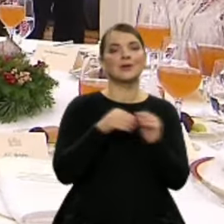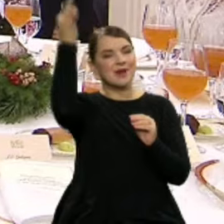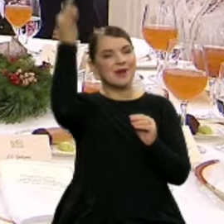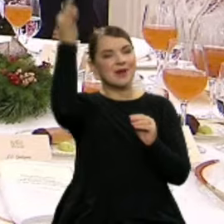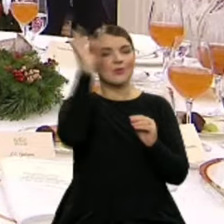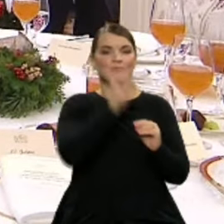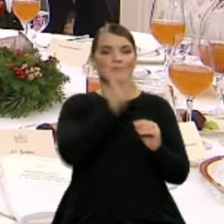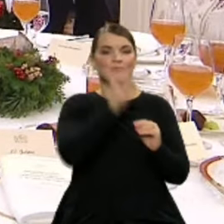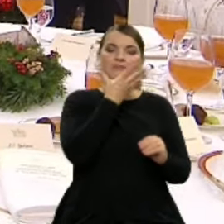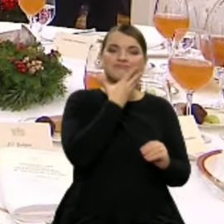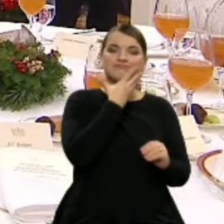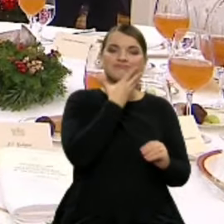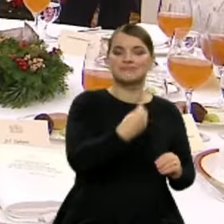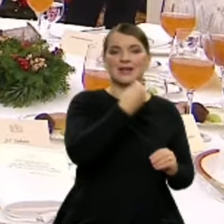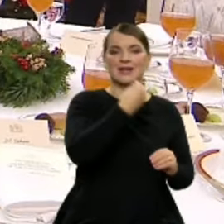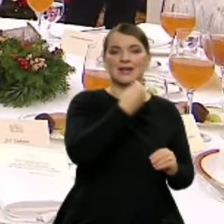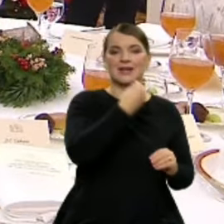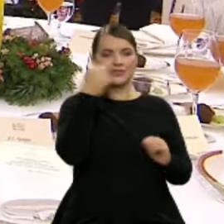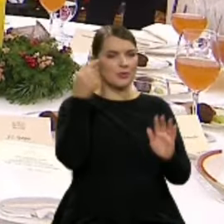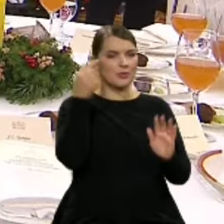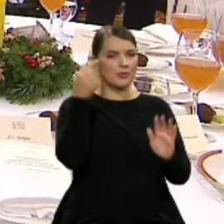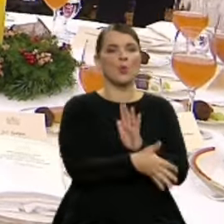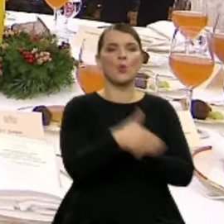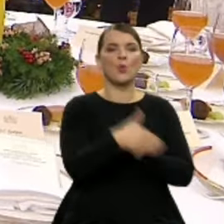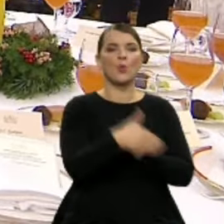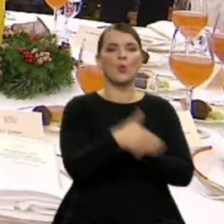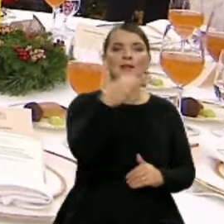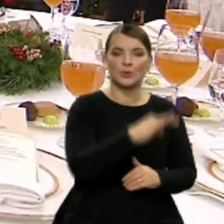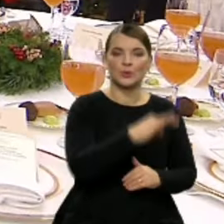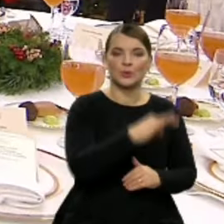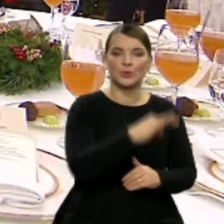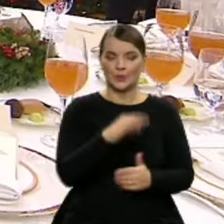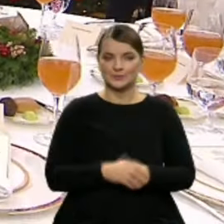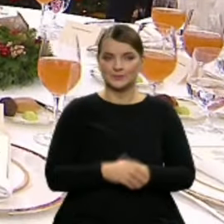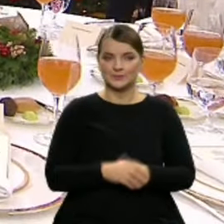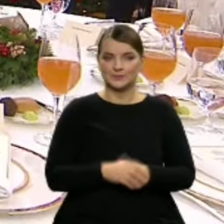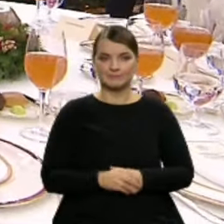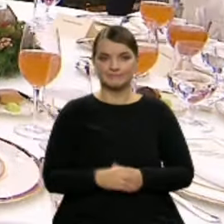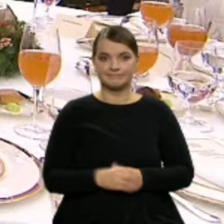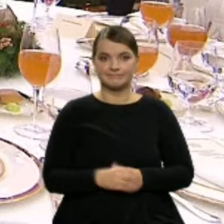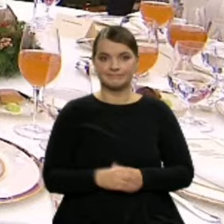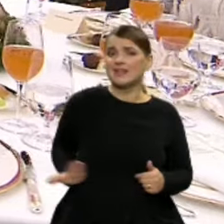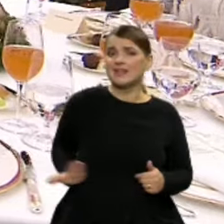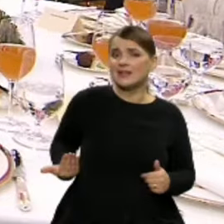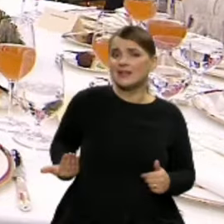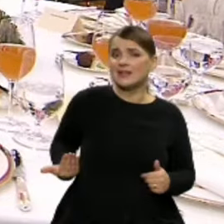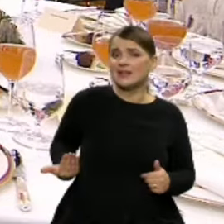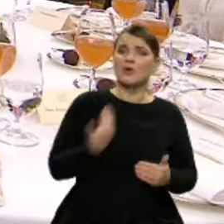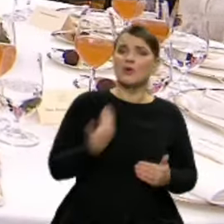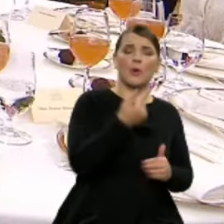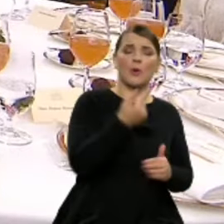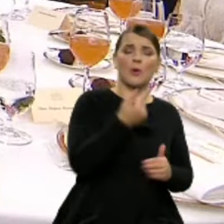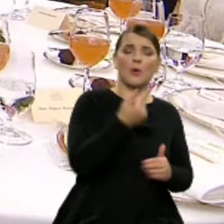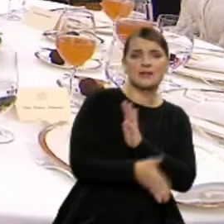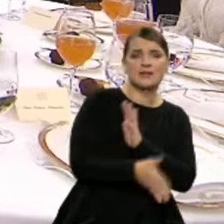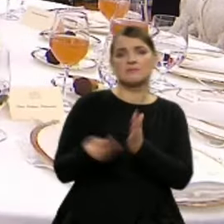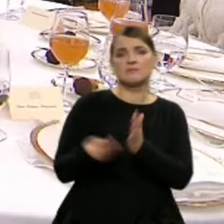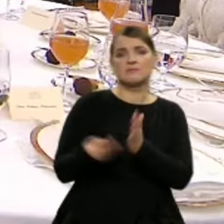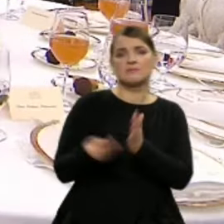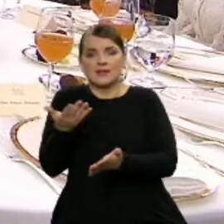apie gražią ir prasmingą ateitį. Kad gyvenimo vertės ir prasmės